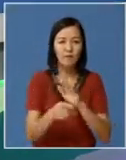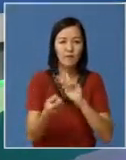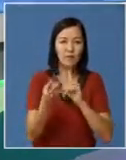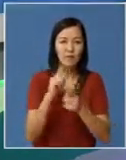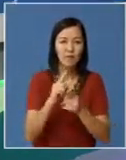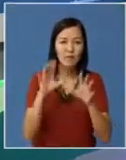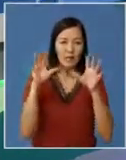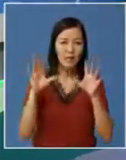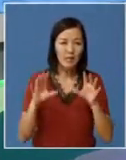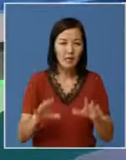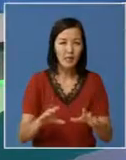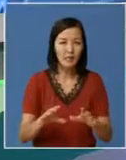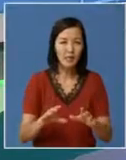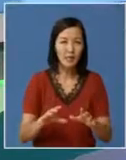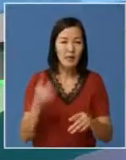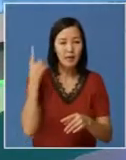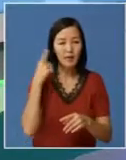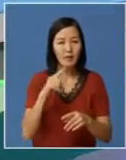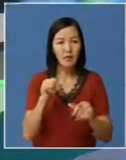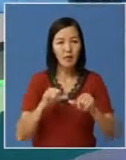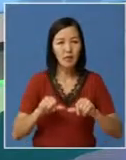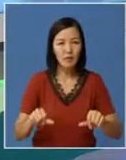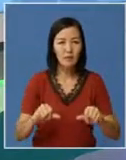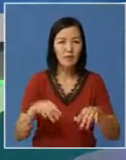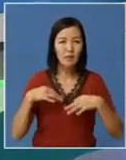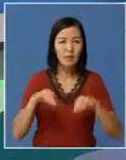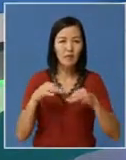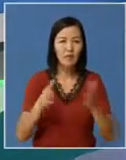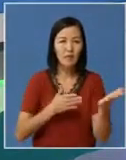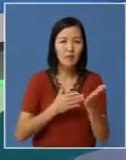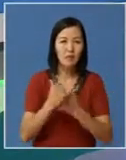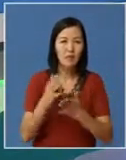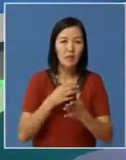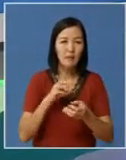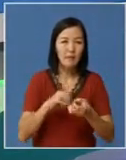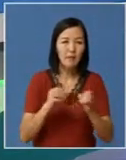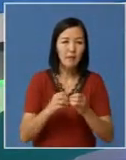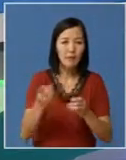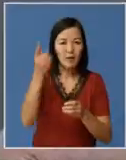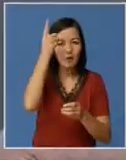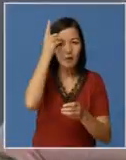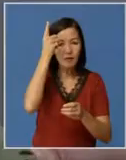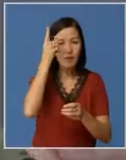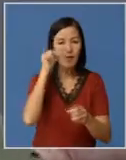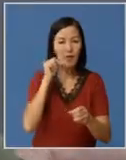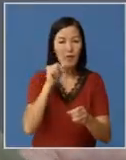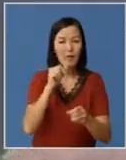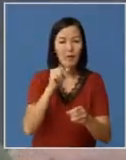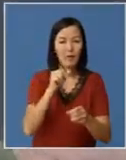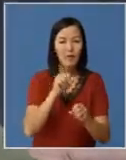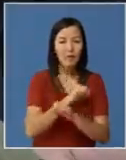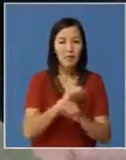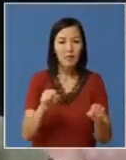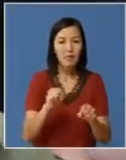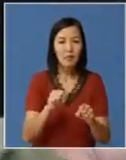изменений в действующее законодательство. По мнению экспертов транспортной сферы, основная проблема в Германии – незаконная парковка. Автомобилисты оставляют